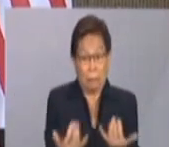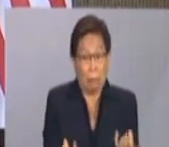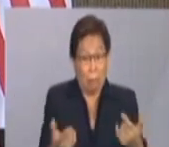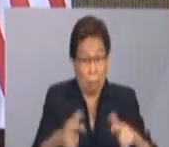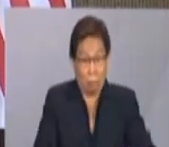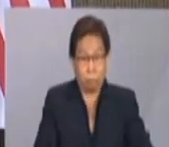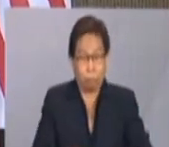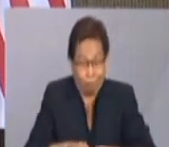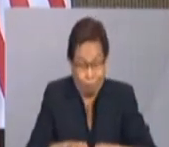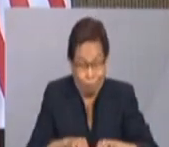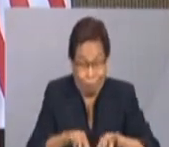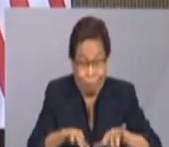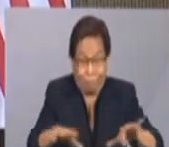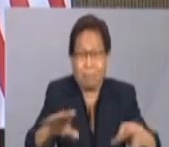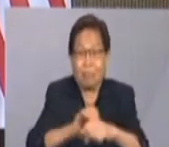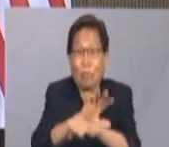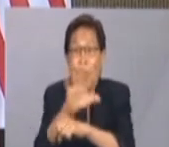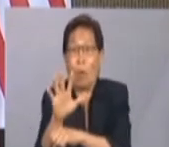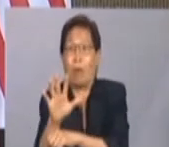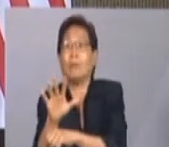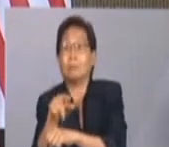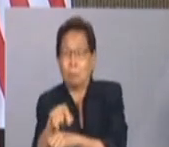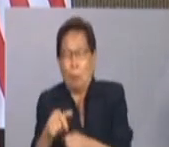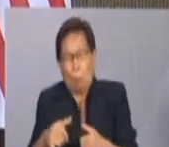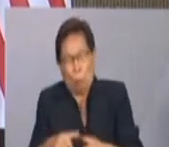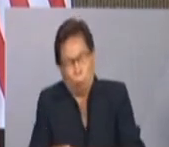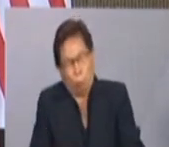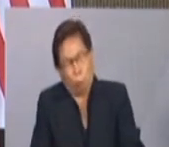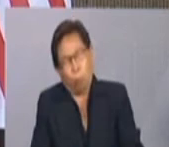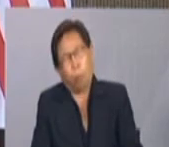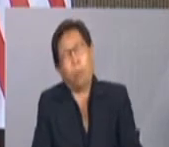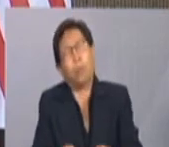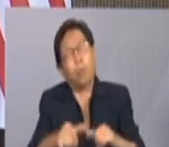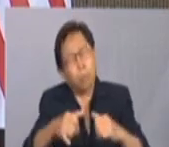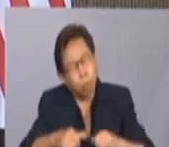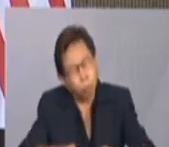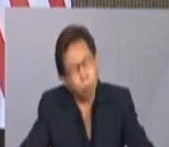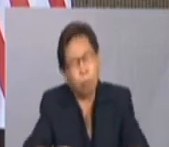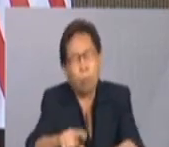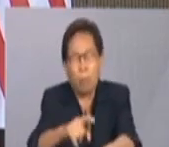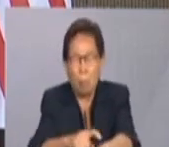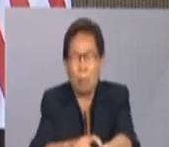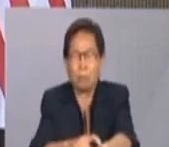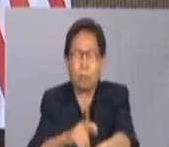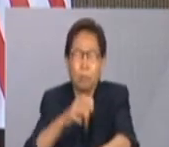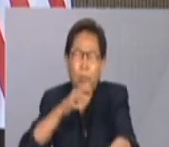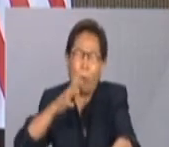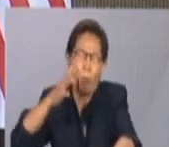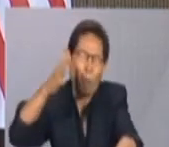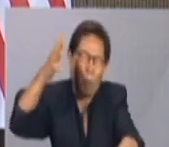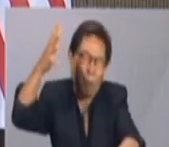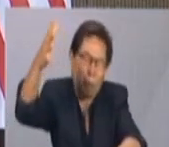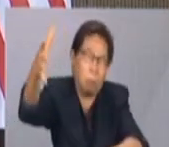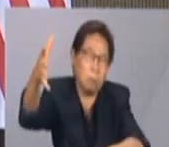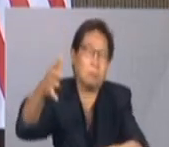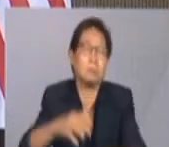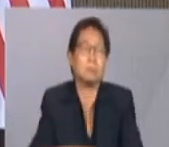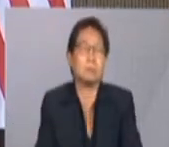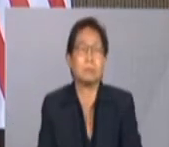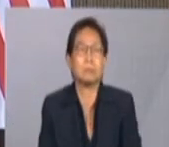lomba komik 19 dijangkau akan berterusan untuk tempoh mase yang agak lama